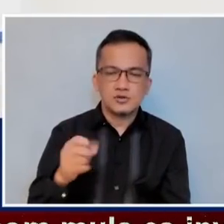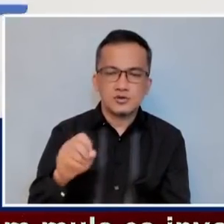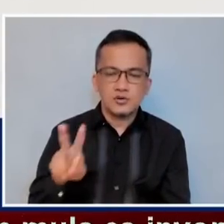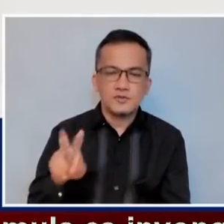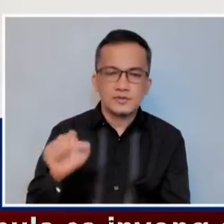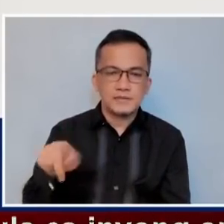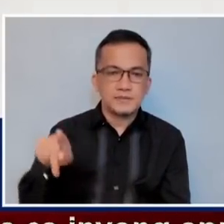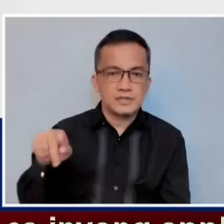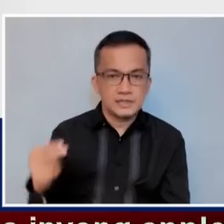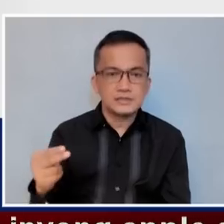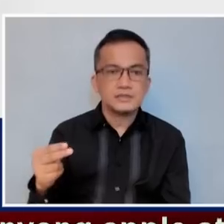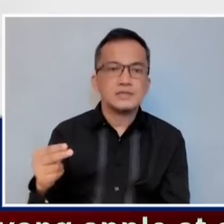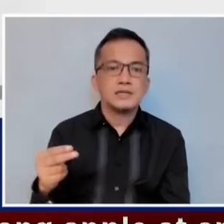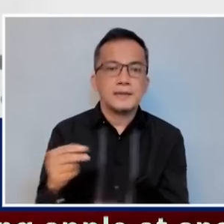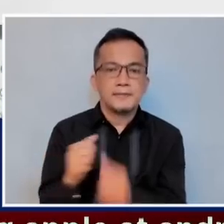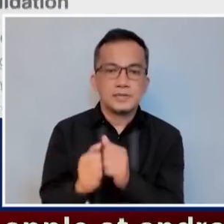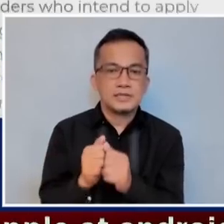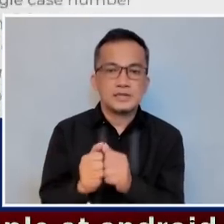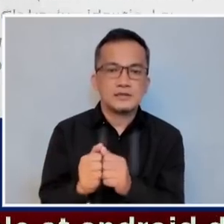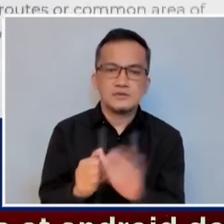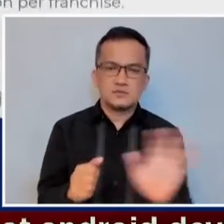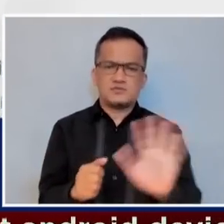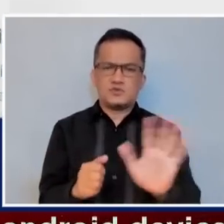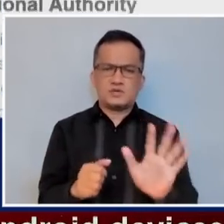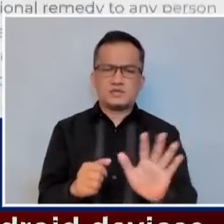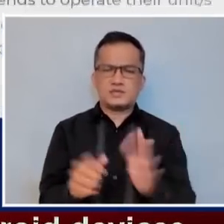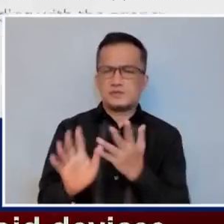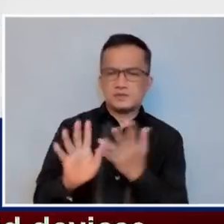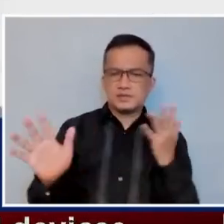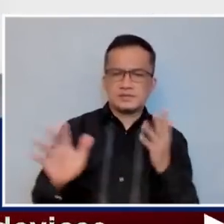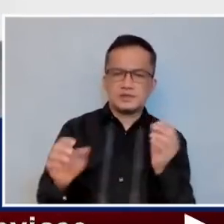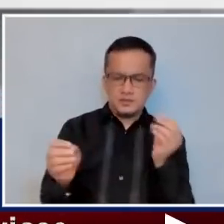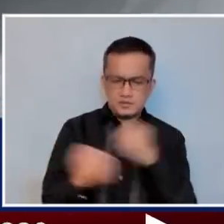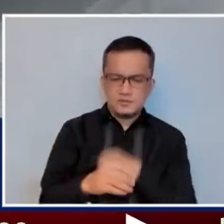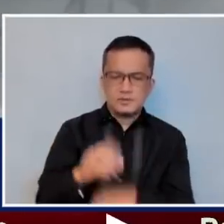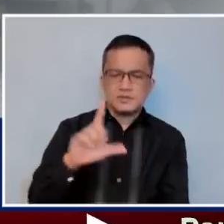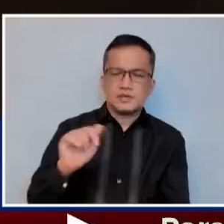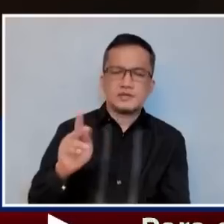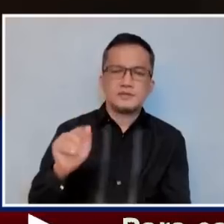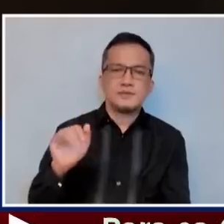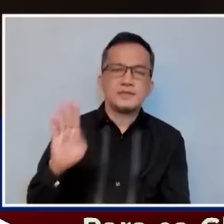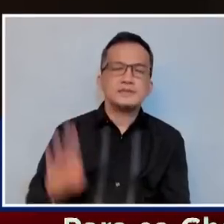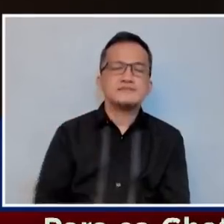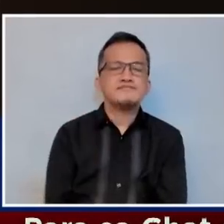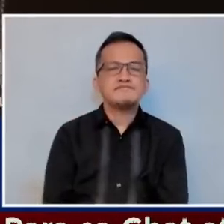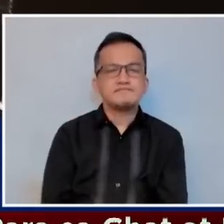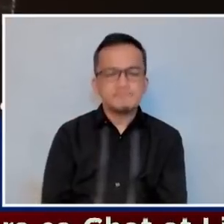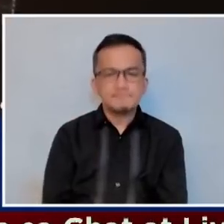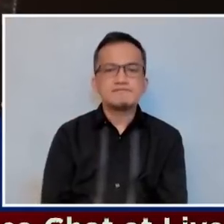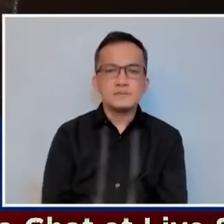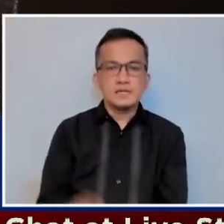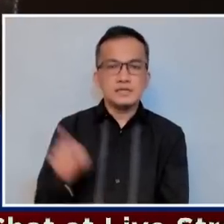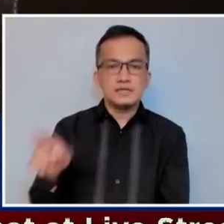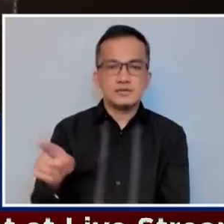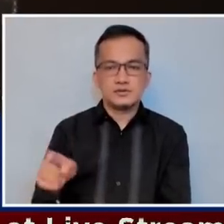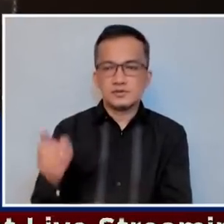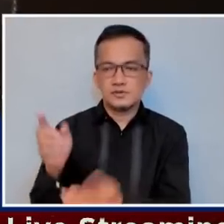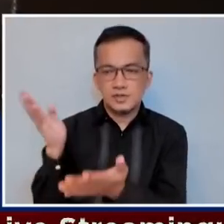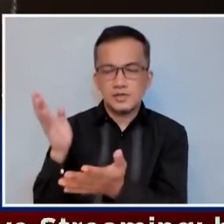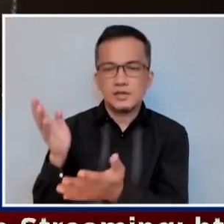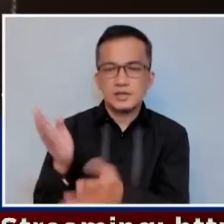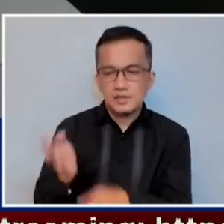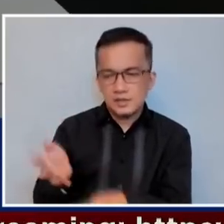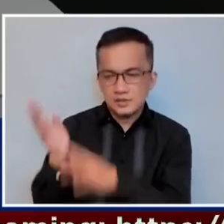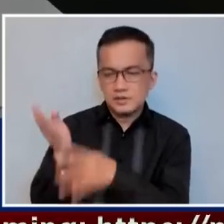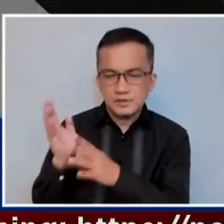ncr.ltfrb.gov.ph. Ibig sabihin, hindi na kailangan pang pumila sa opisina ng LTFRB. Dito, i-upload ng aplikante ang mga